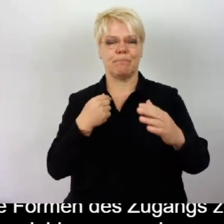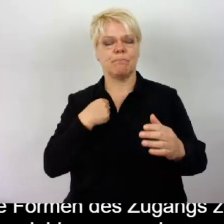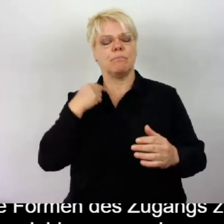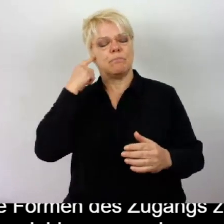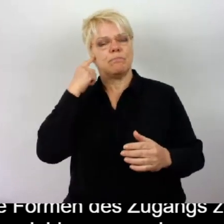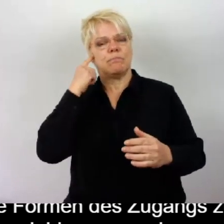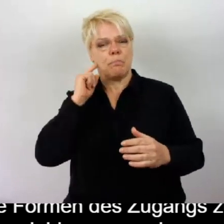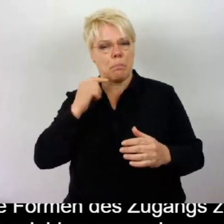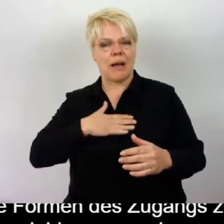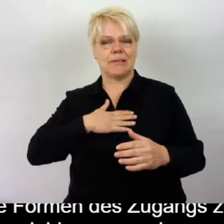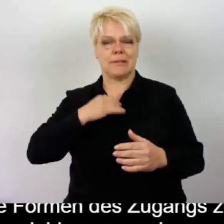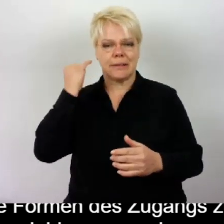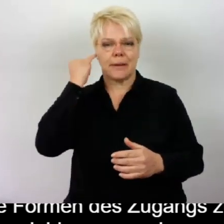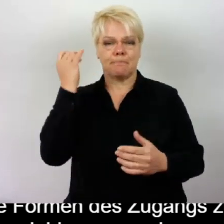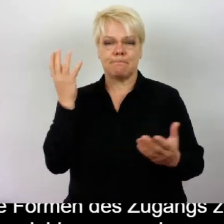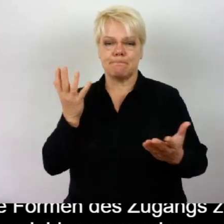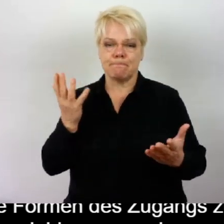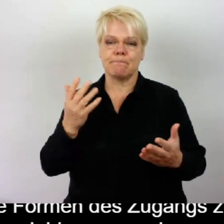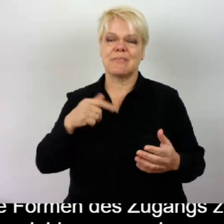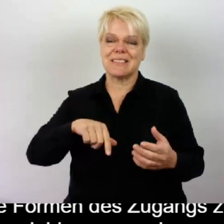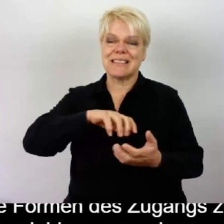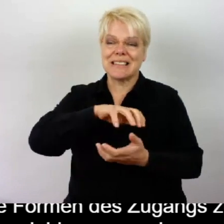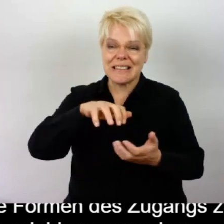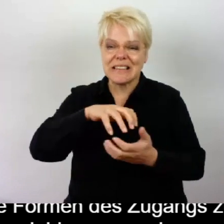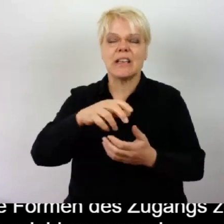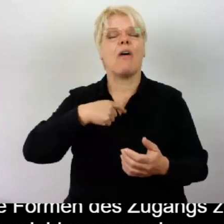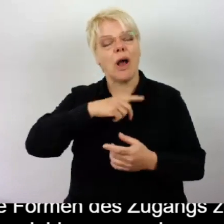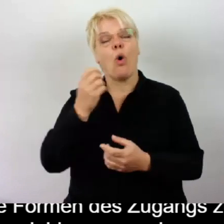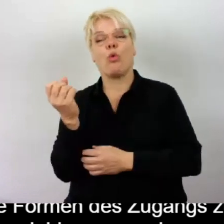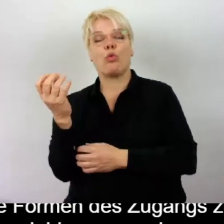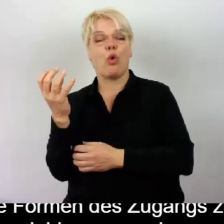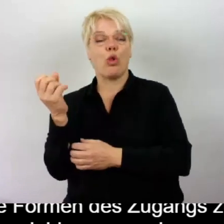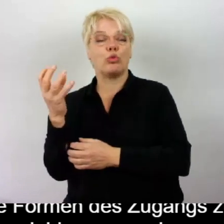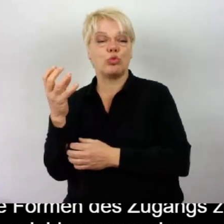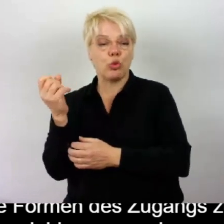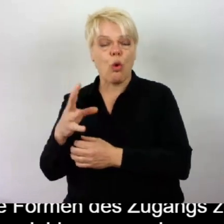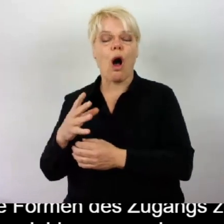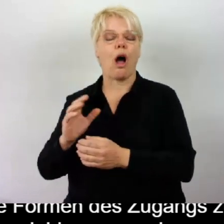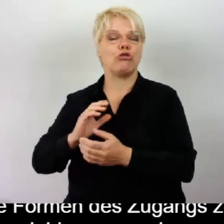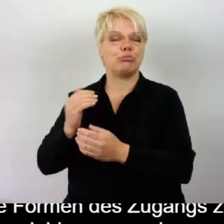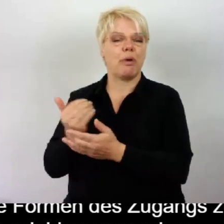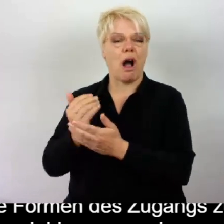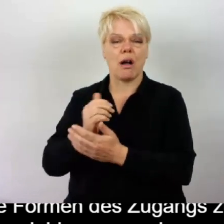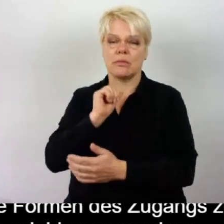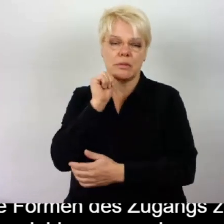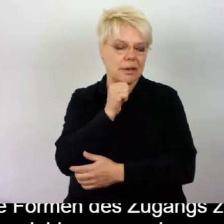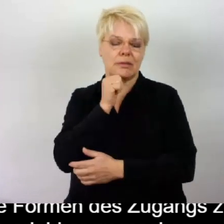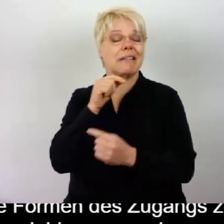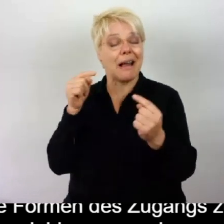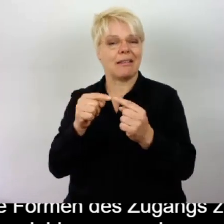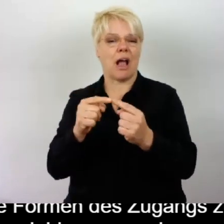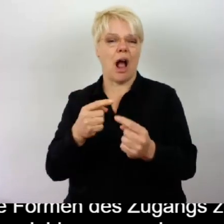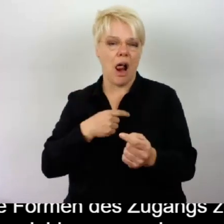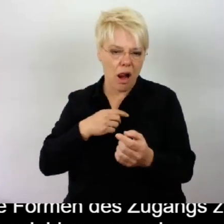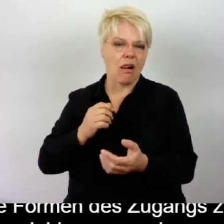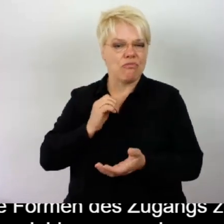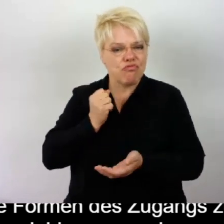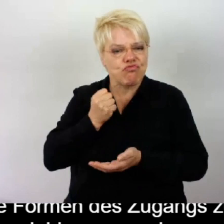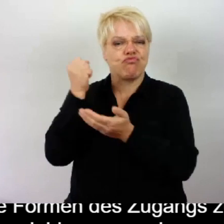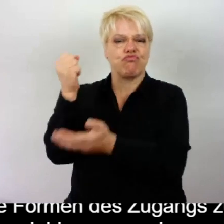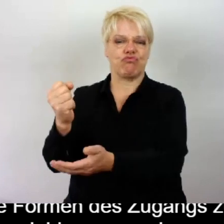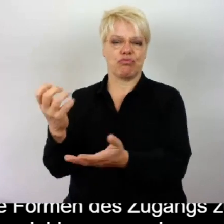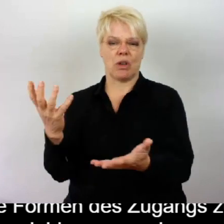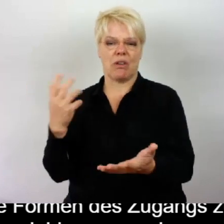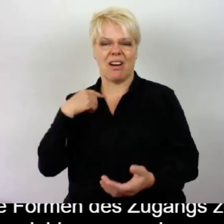ein Hilfsprogramm für eine bestimmte Zielgruppe, sondern es ist auch ein Stück weit ein